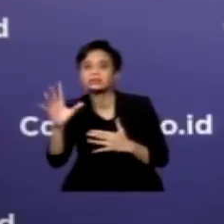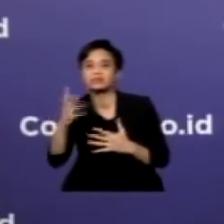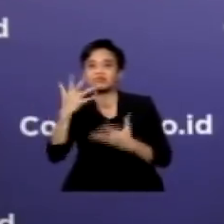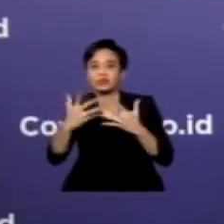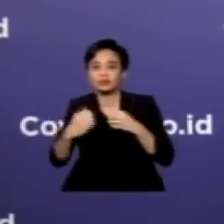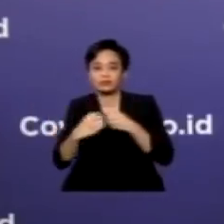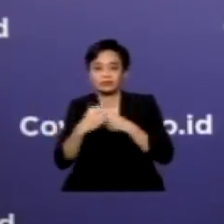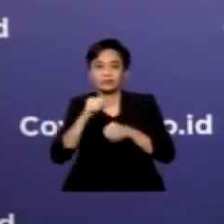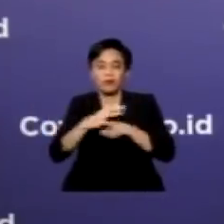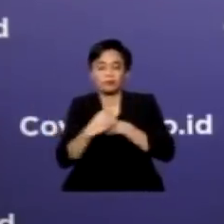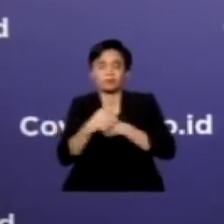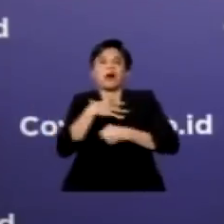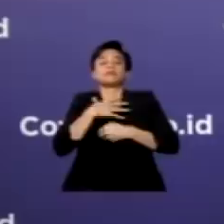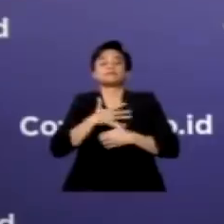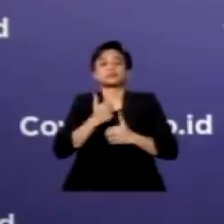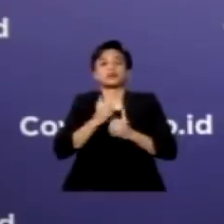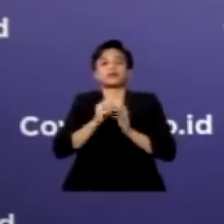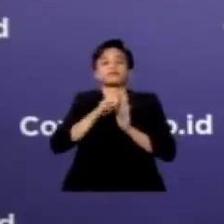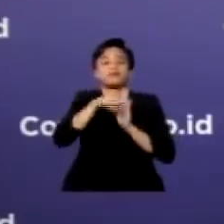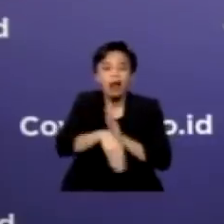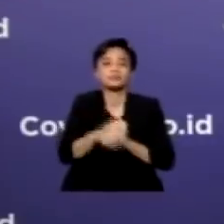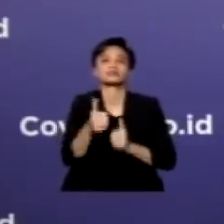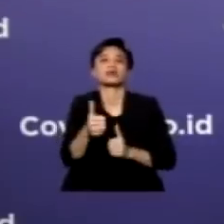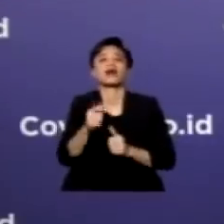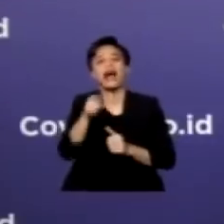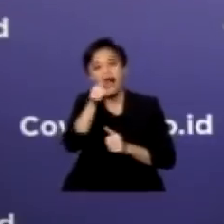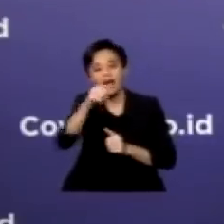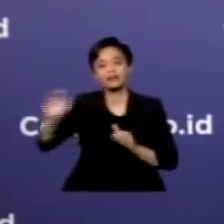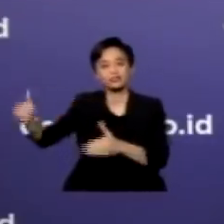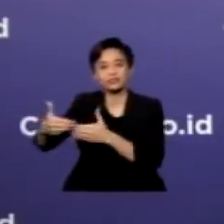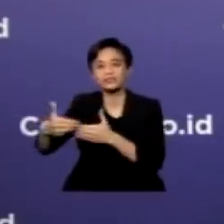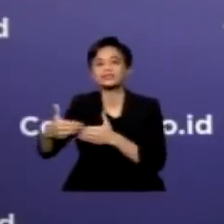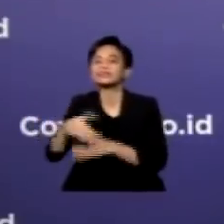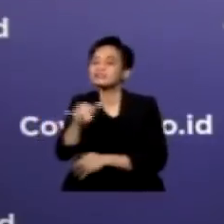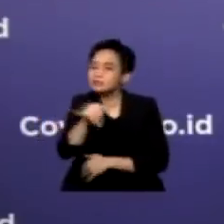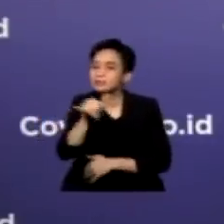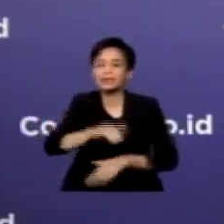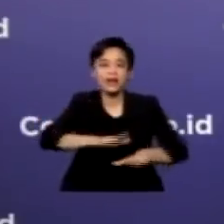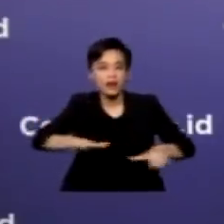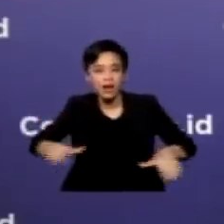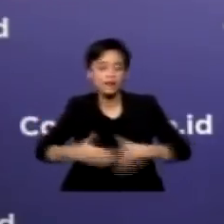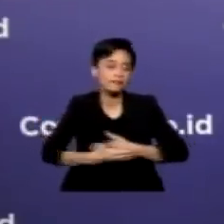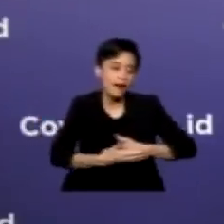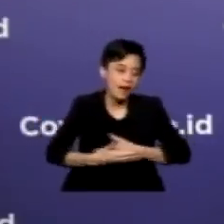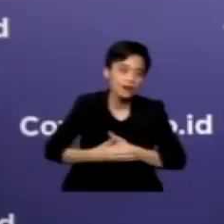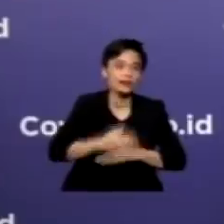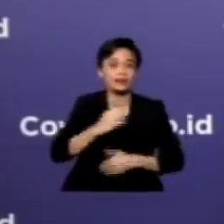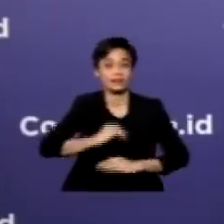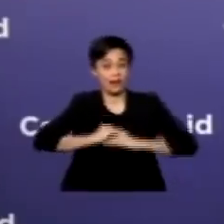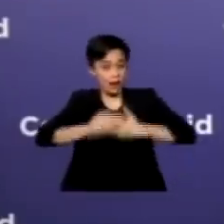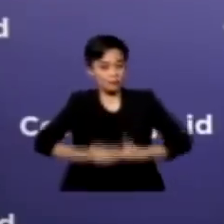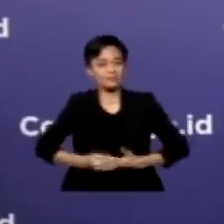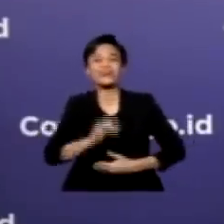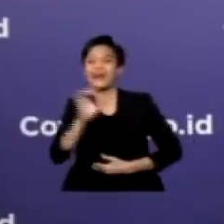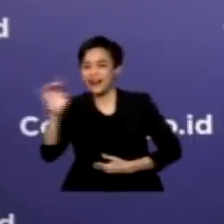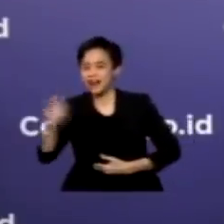sakit dalam kondisi yang buruk manakala tertular COVID-19 ini. Termasuk anak-anak kita, balita, ibu hamil, dan